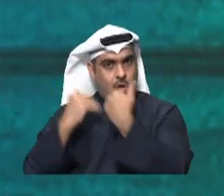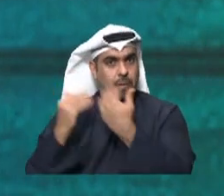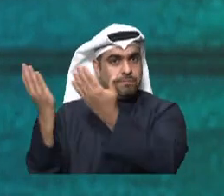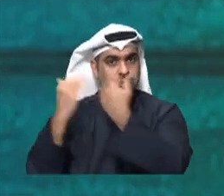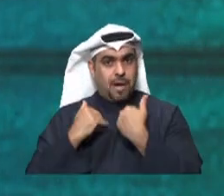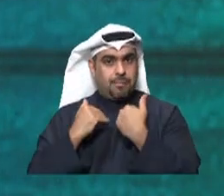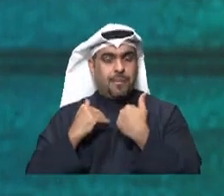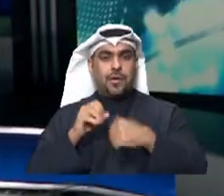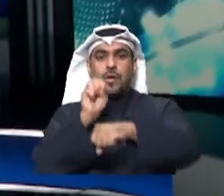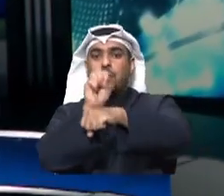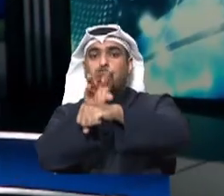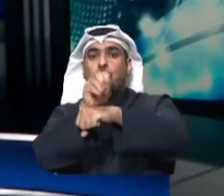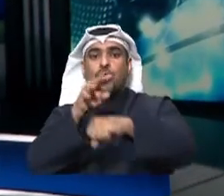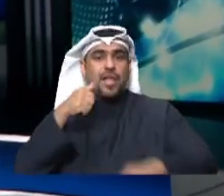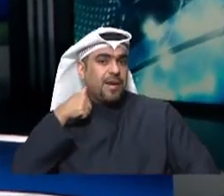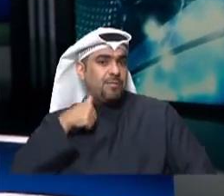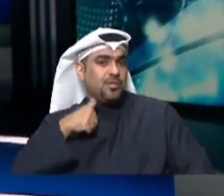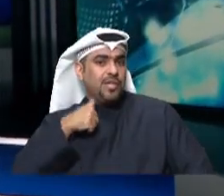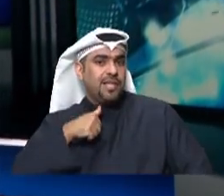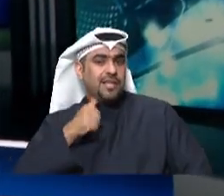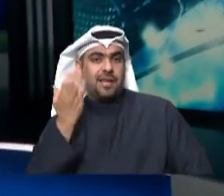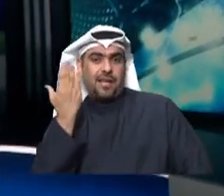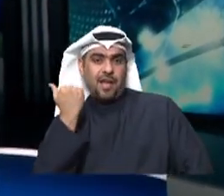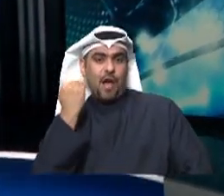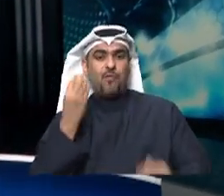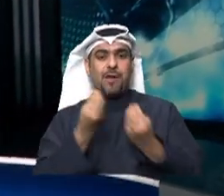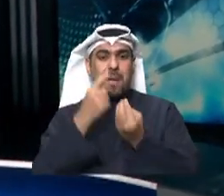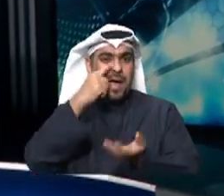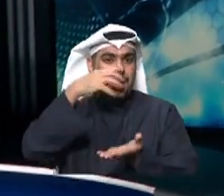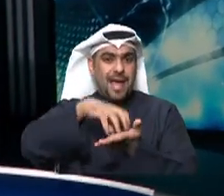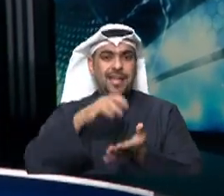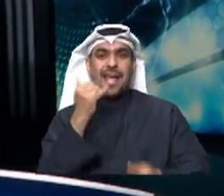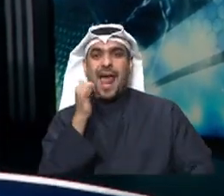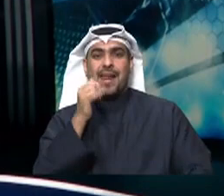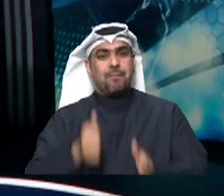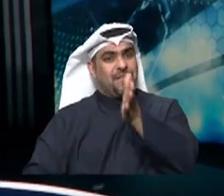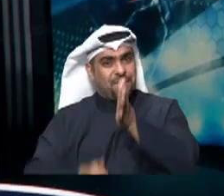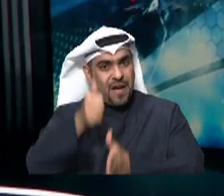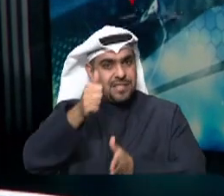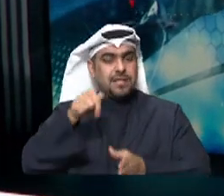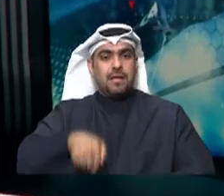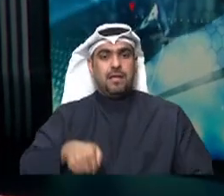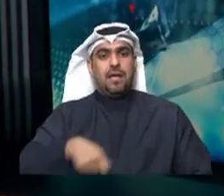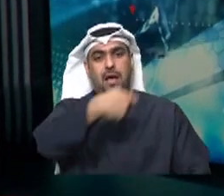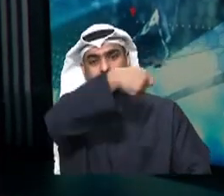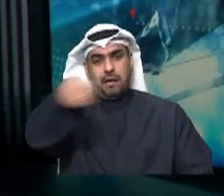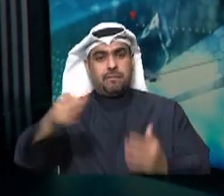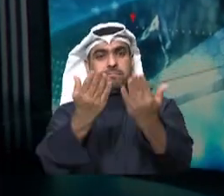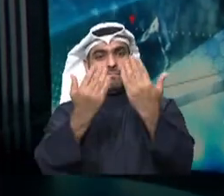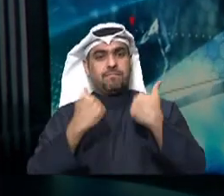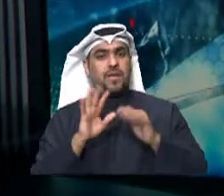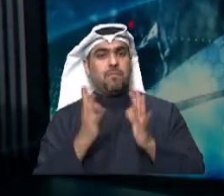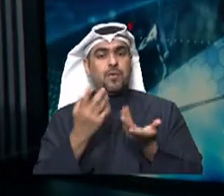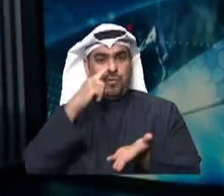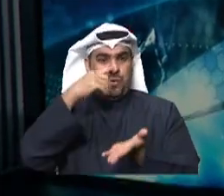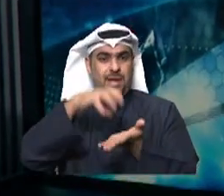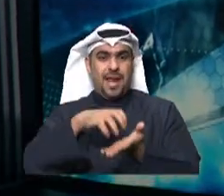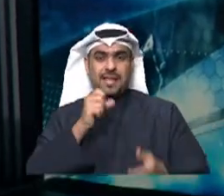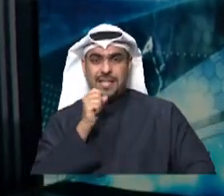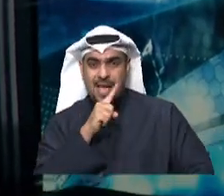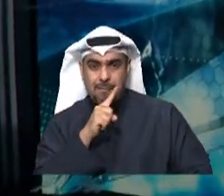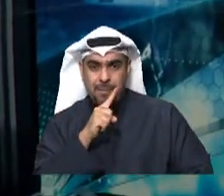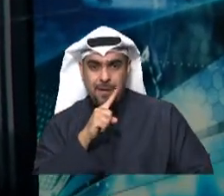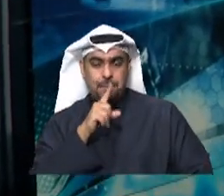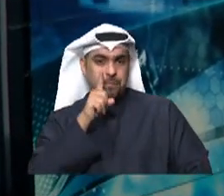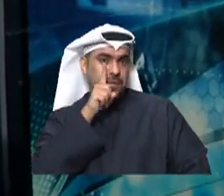له خبرة في الدوري وحقق الدوري مع النادي العربي، وبالتالي يعني الأمور شوي مختلفة. نادي كاظمة يعني لو